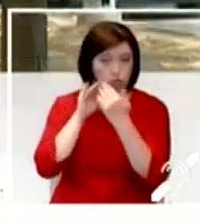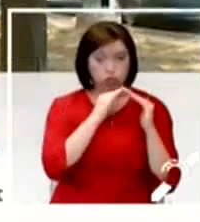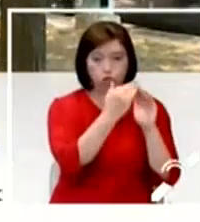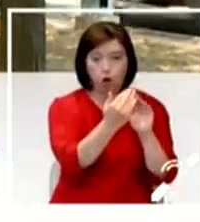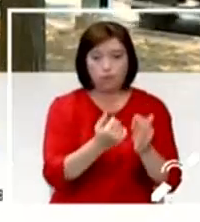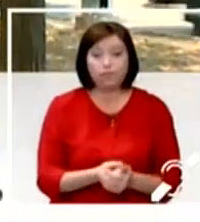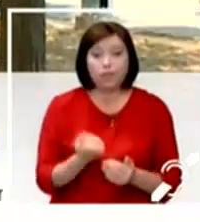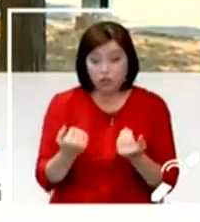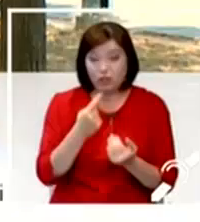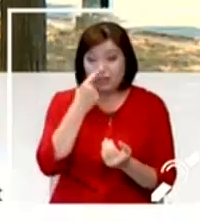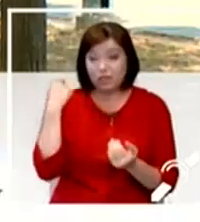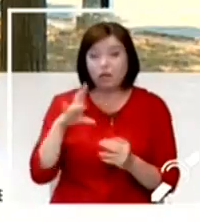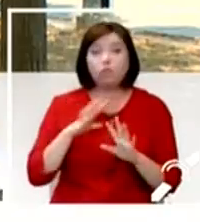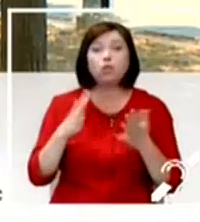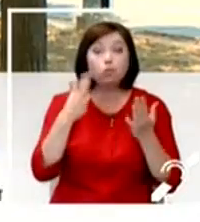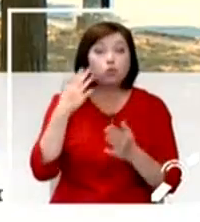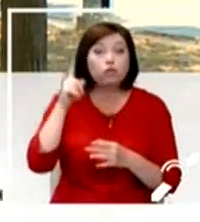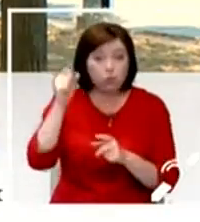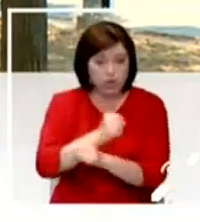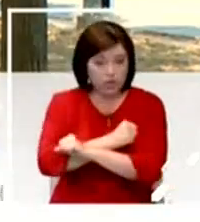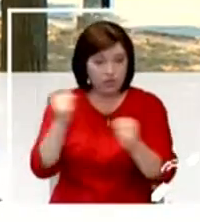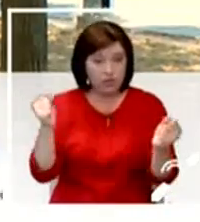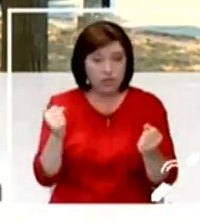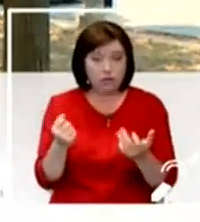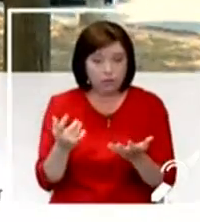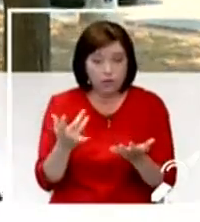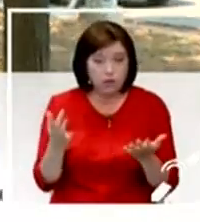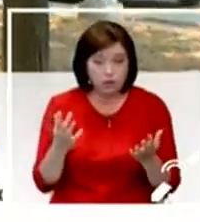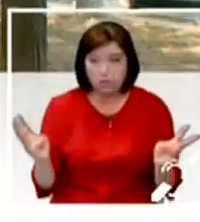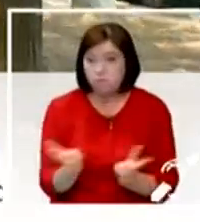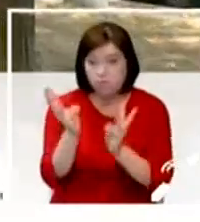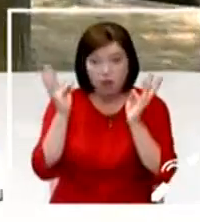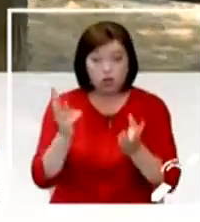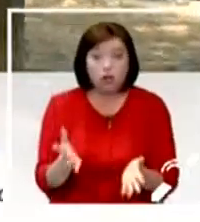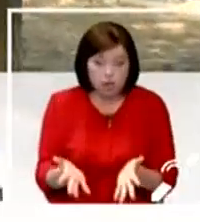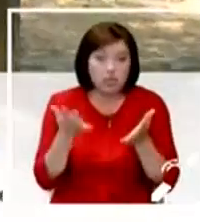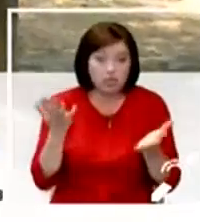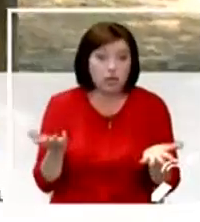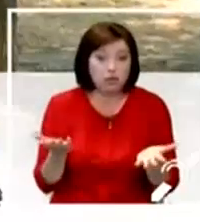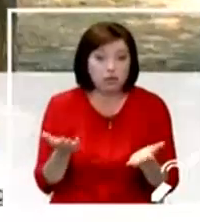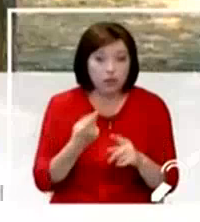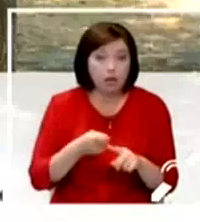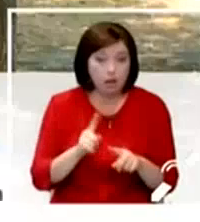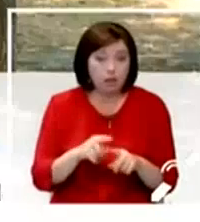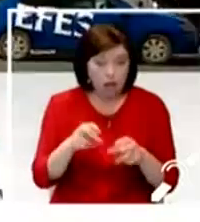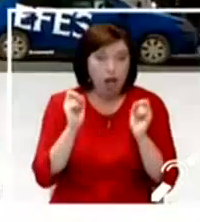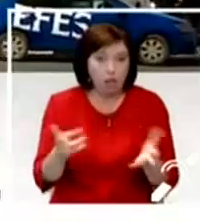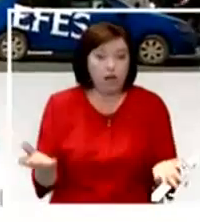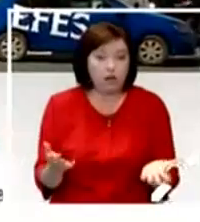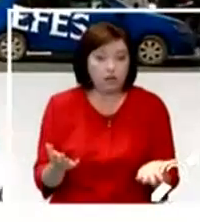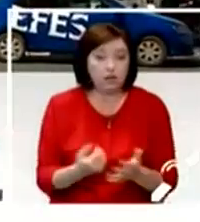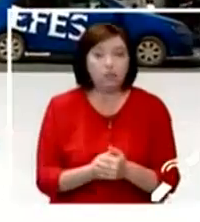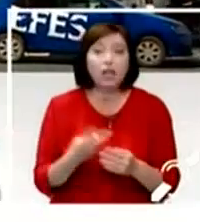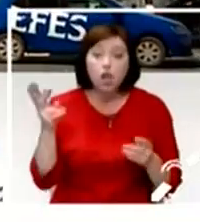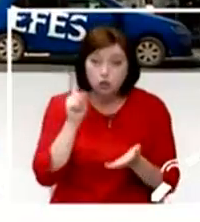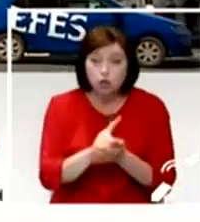locuințe. Acum, recent, a fost caz în România cu un izbucnit un incendiu. Evident că este un pericol. Să